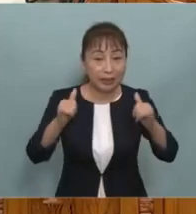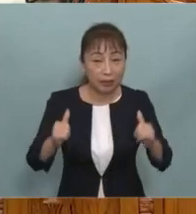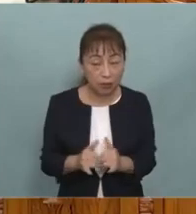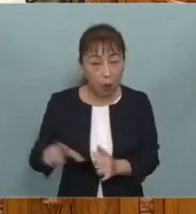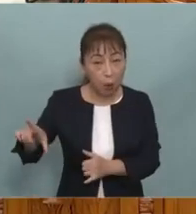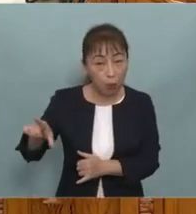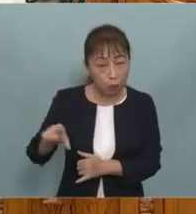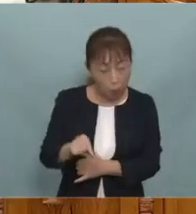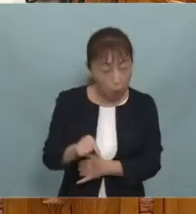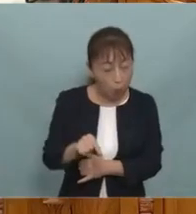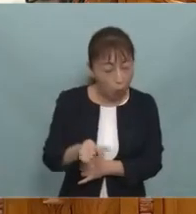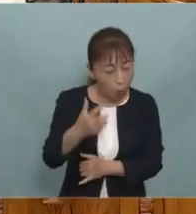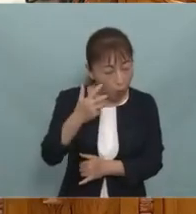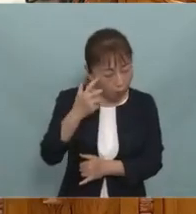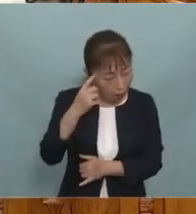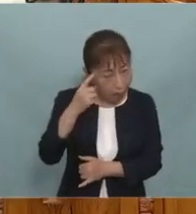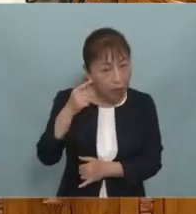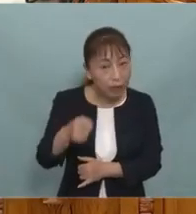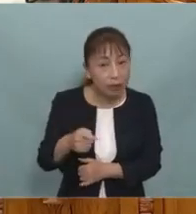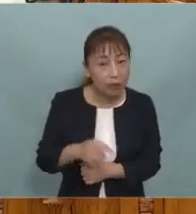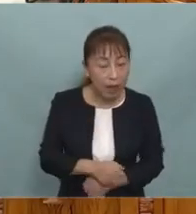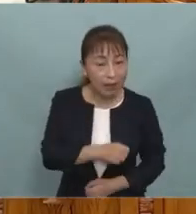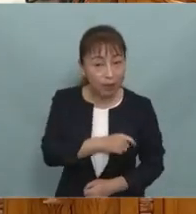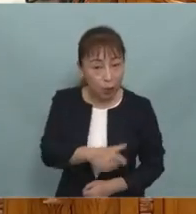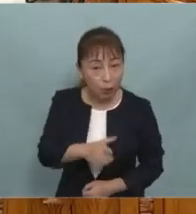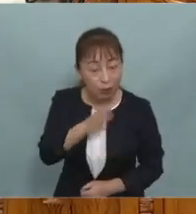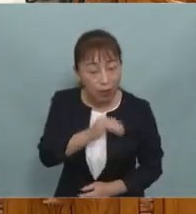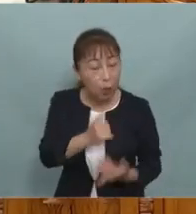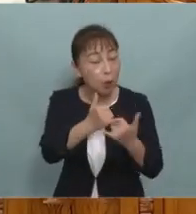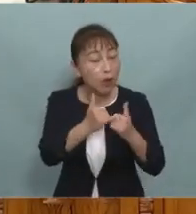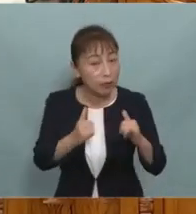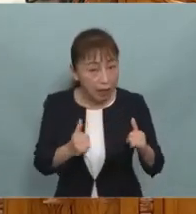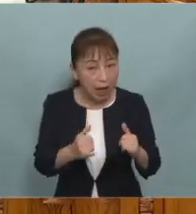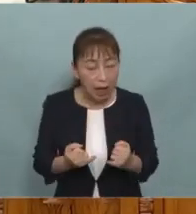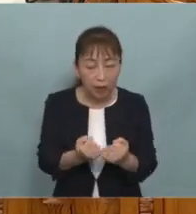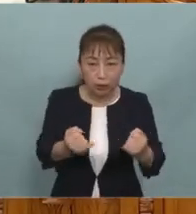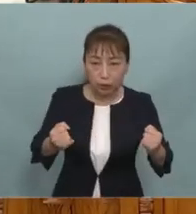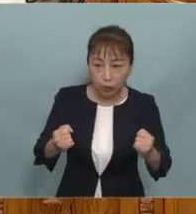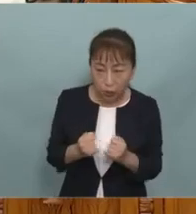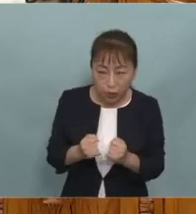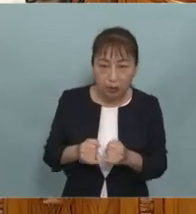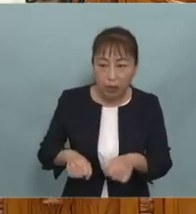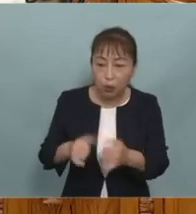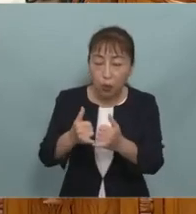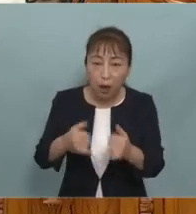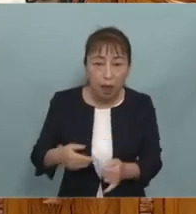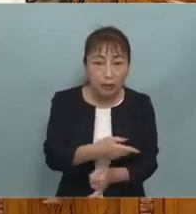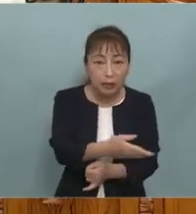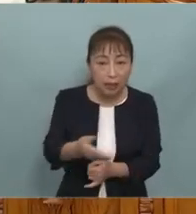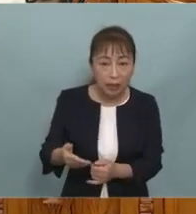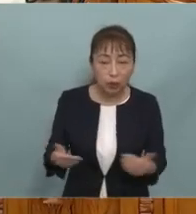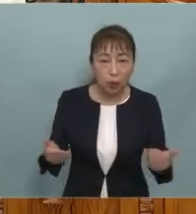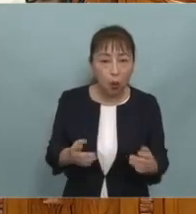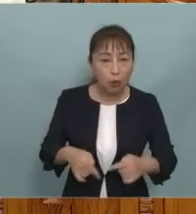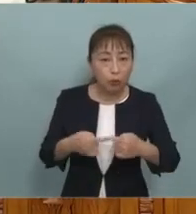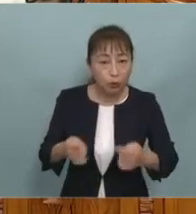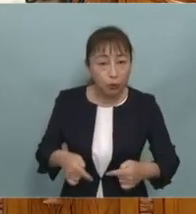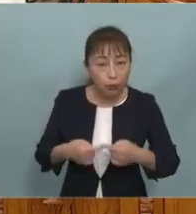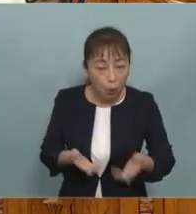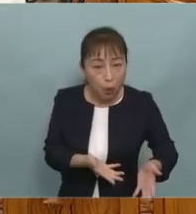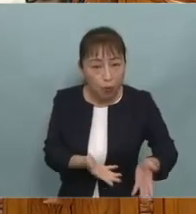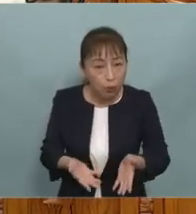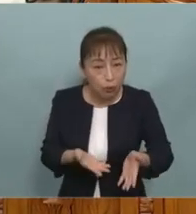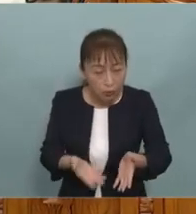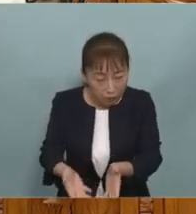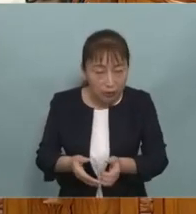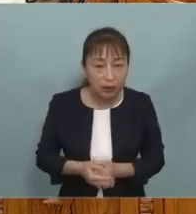時代を踏まえ意欲のある高齢者女性障害者などの労を促進し